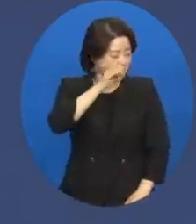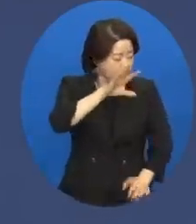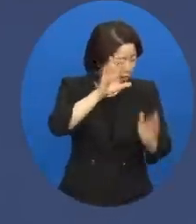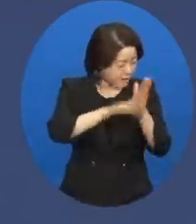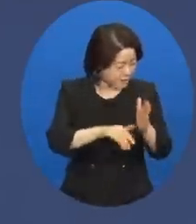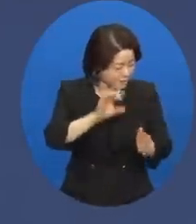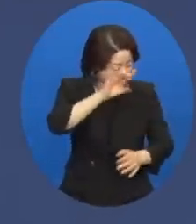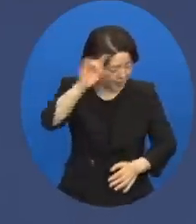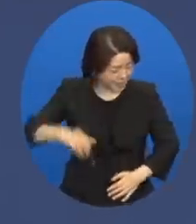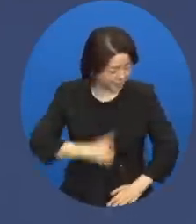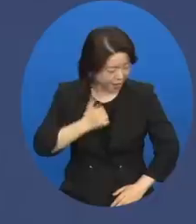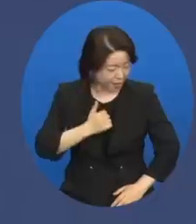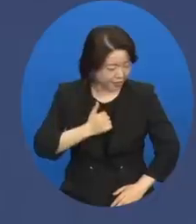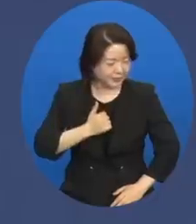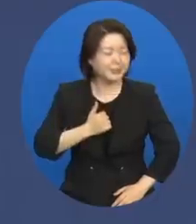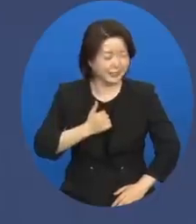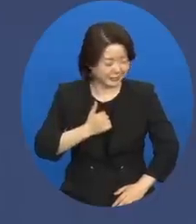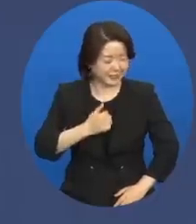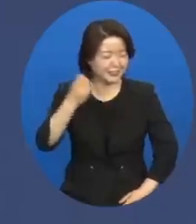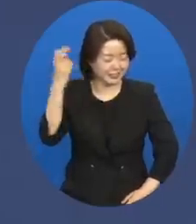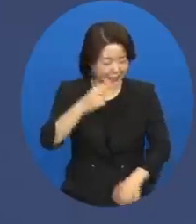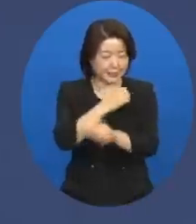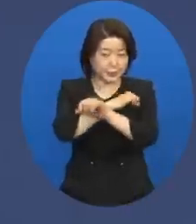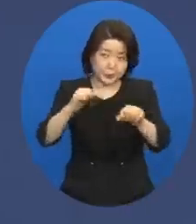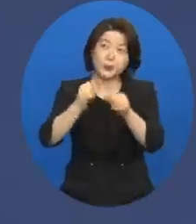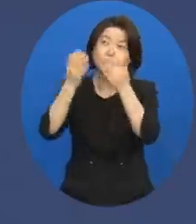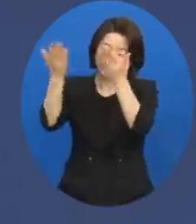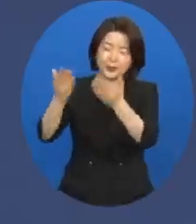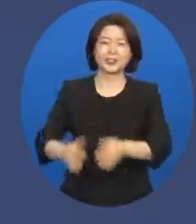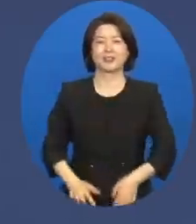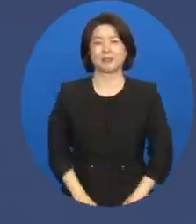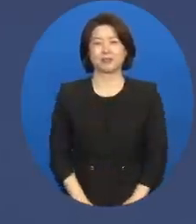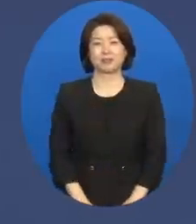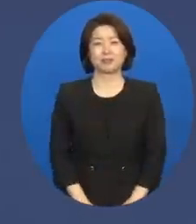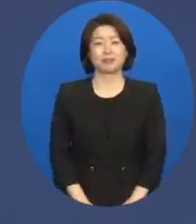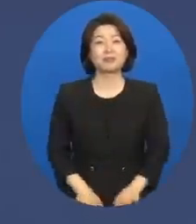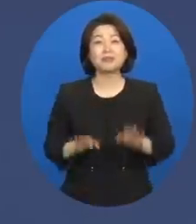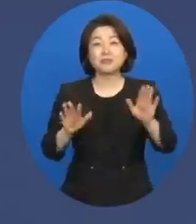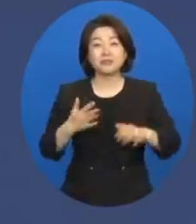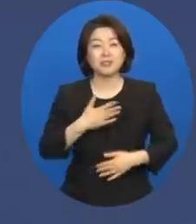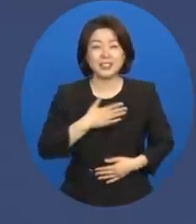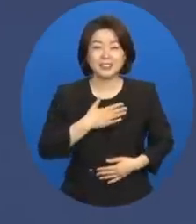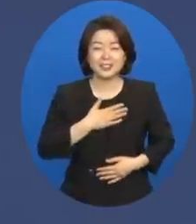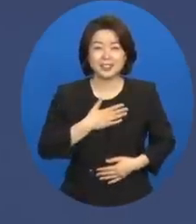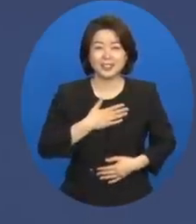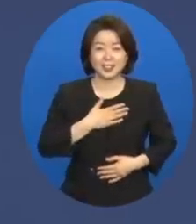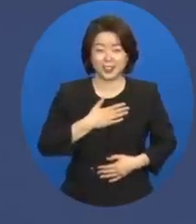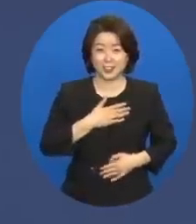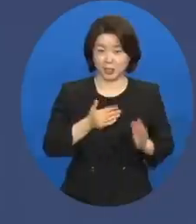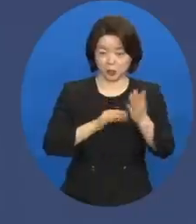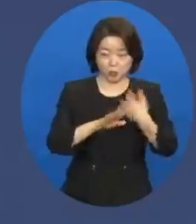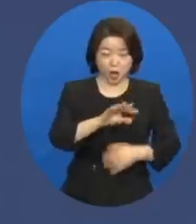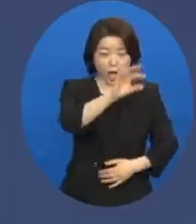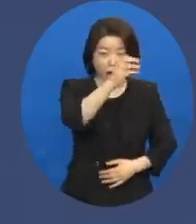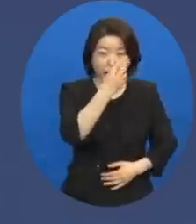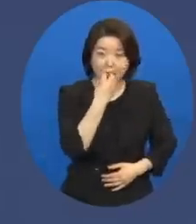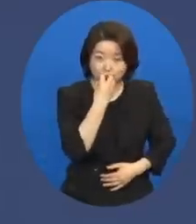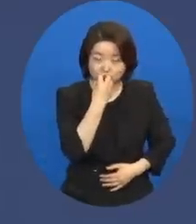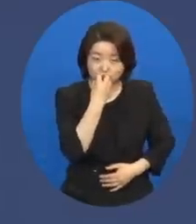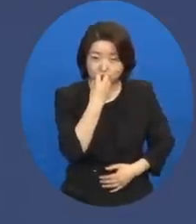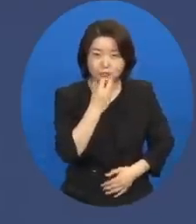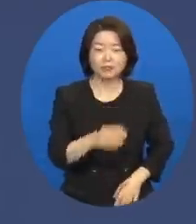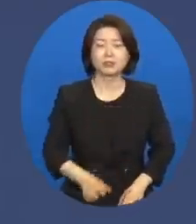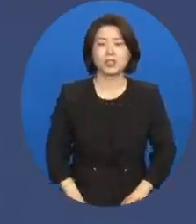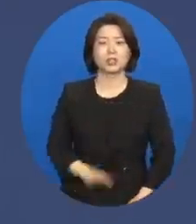어? 화가 나는데 다시 용서했어요. 다시 용서를 하고 저 이렇게 되고 난 다음 딱 먹고 나니까